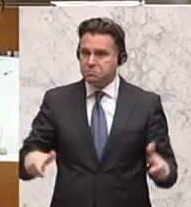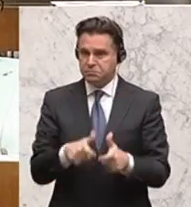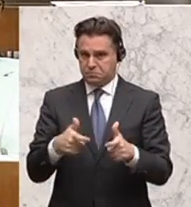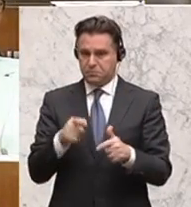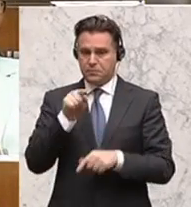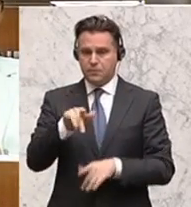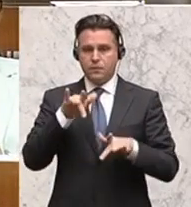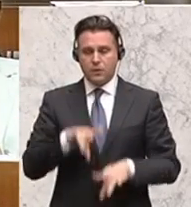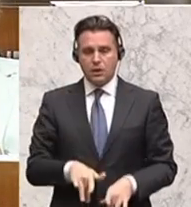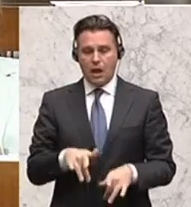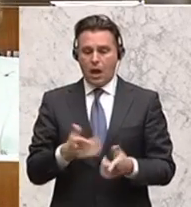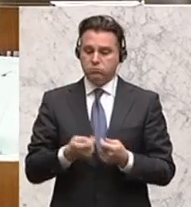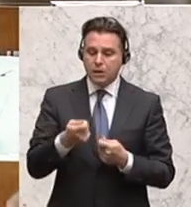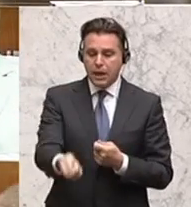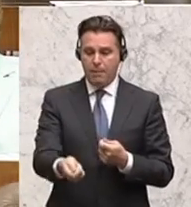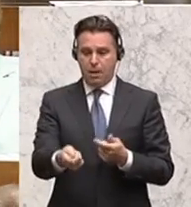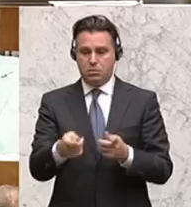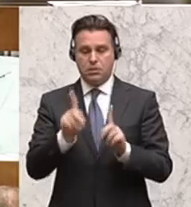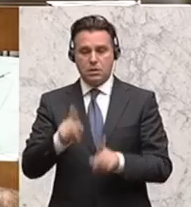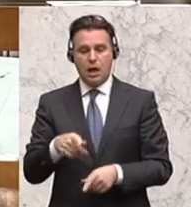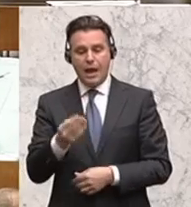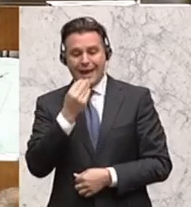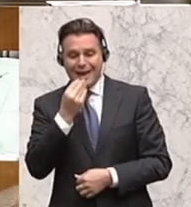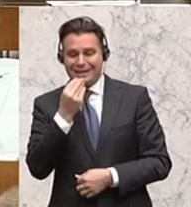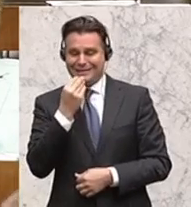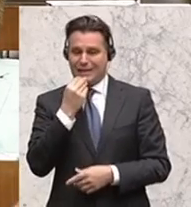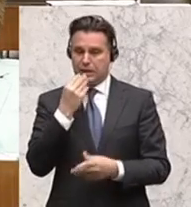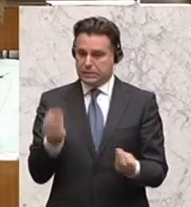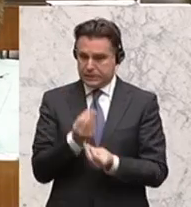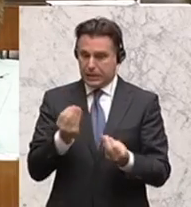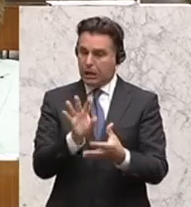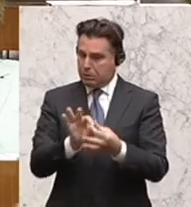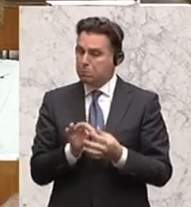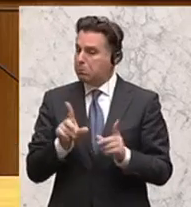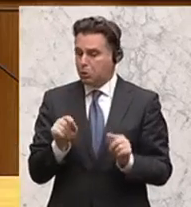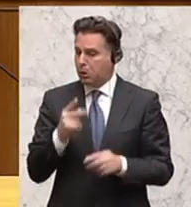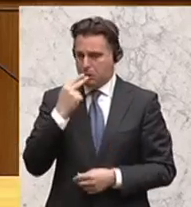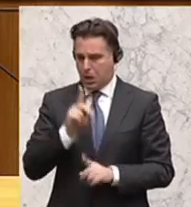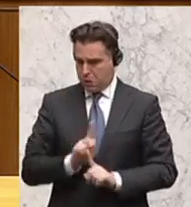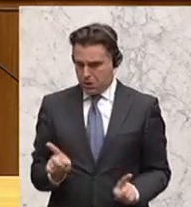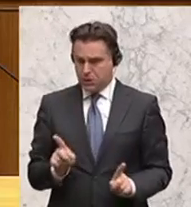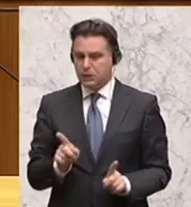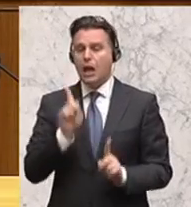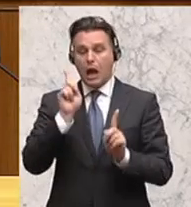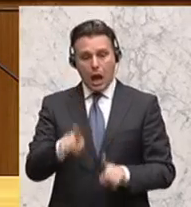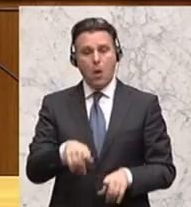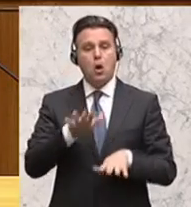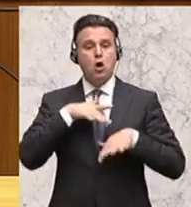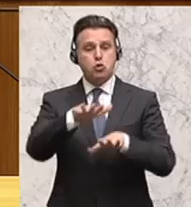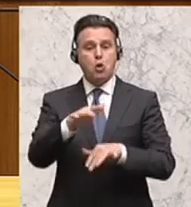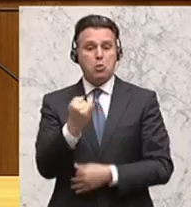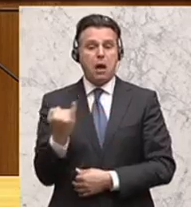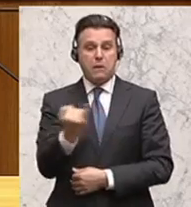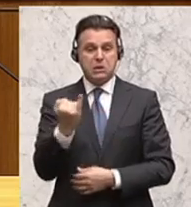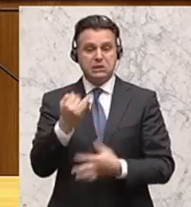für die Herstellung, Verbreitung, Verabreichung oder Einnahme von Speisen oder Getränken gelten. Darunter würde dann auch zum Beispiel das Donauinselfest fallen, die